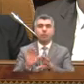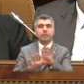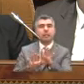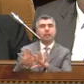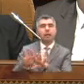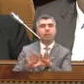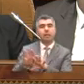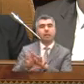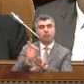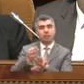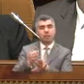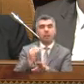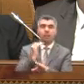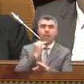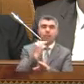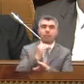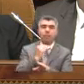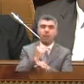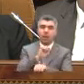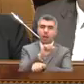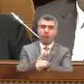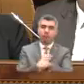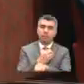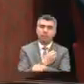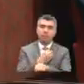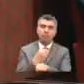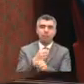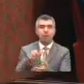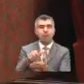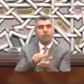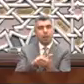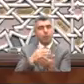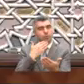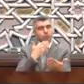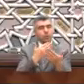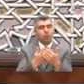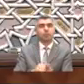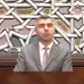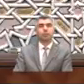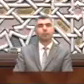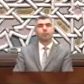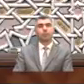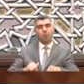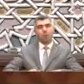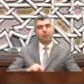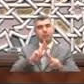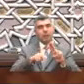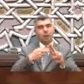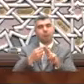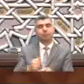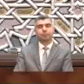الكفيلة بتسريع الحماية الاجتماعية للفلاحين، وشكرا. تفضلوا سيد الوزير.